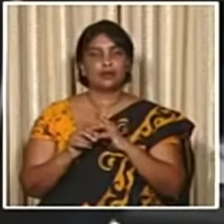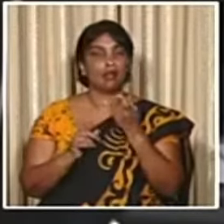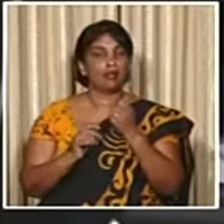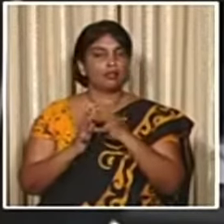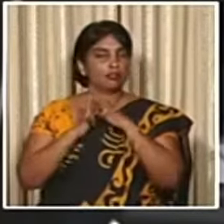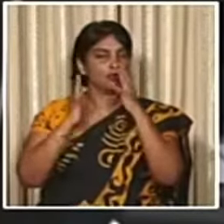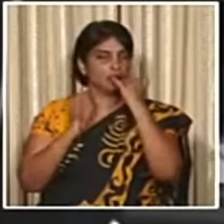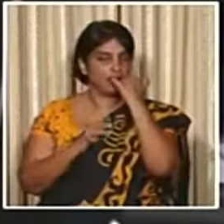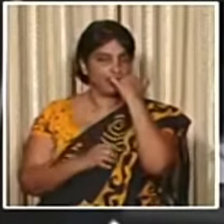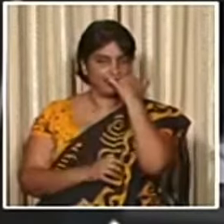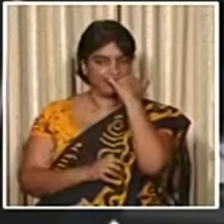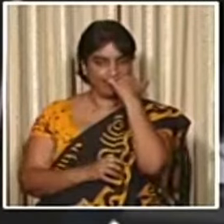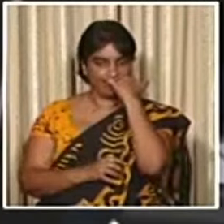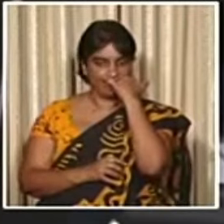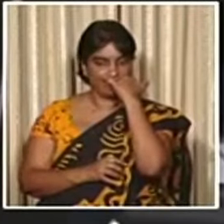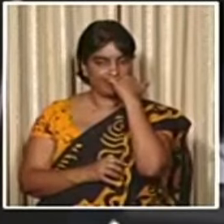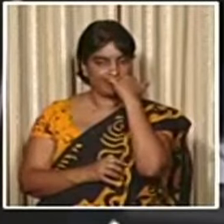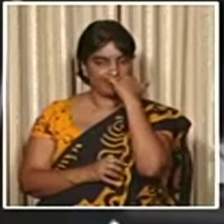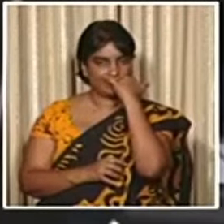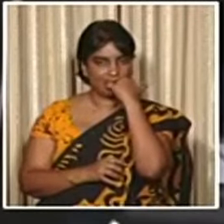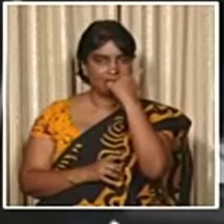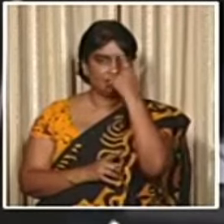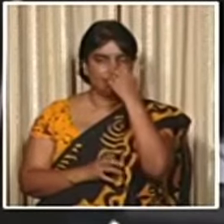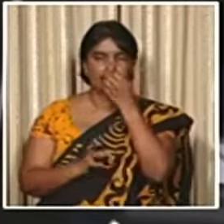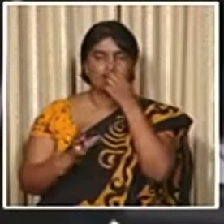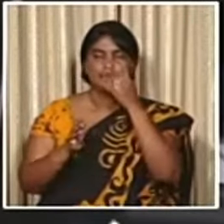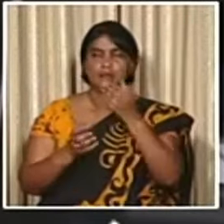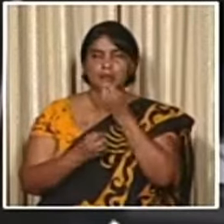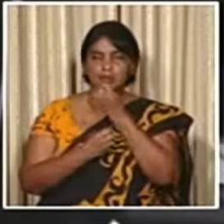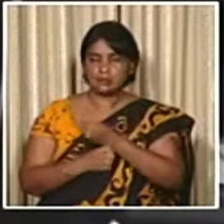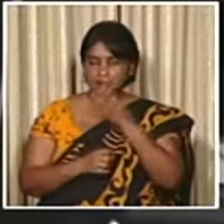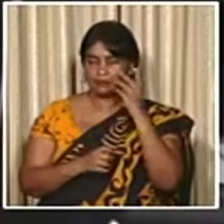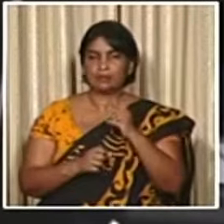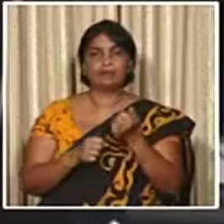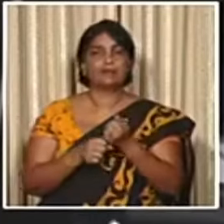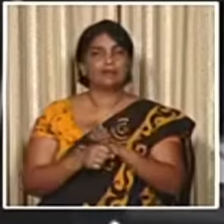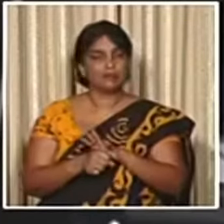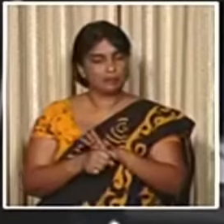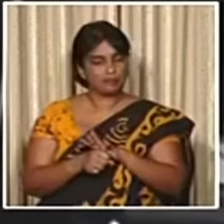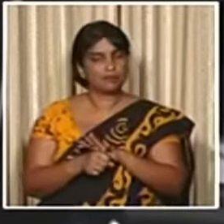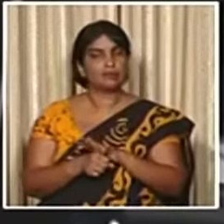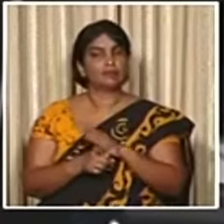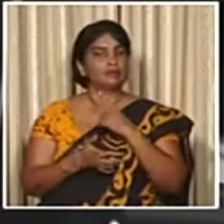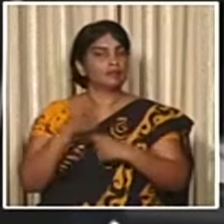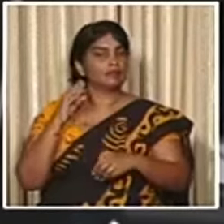ලොකු ප්‍රපාතයකට ගියා. එක පැත්තකින් පාස් පිරිදැකෙන් පටන් ගත්තා, ඊළඟට කෝවිඩ් එක ආවා,